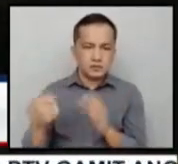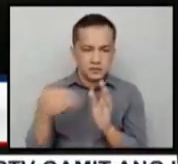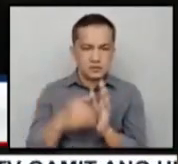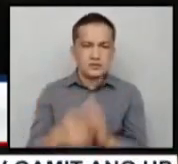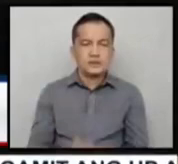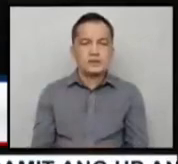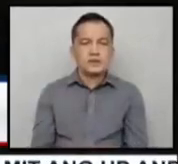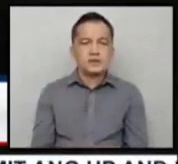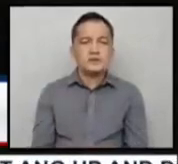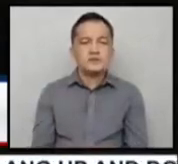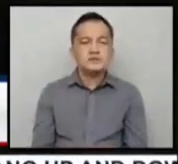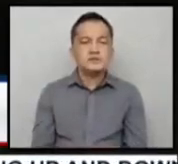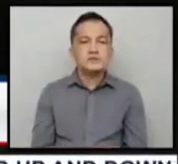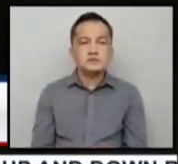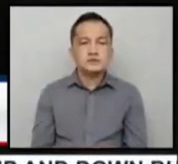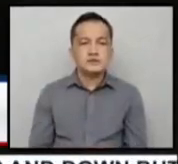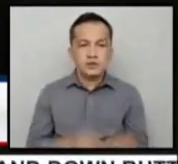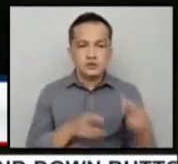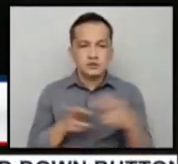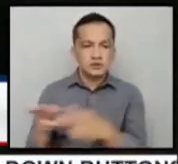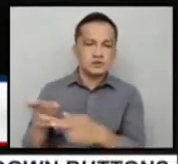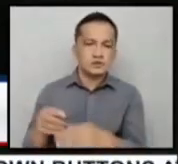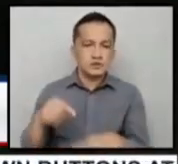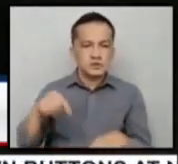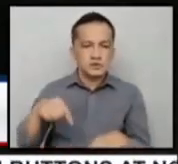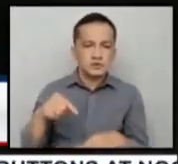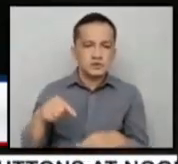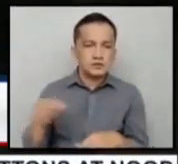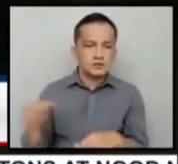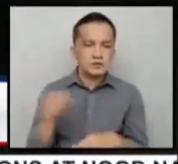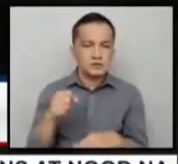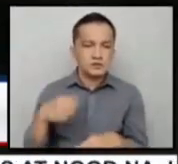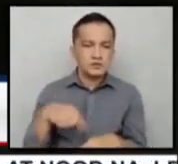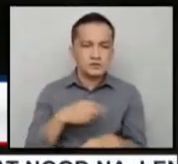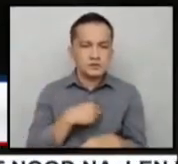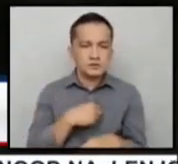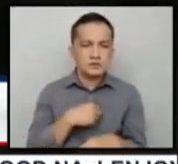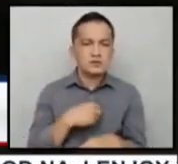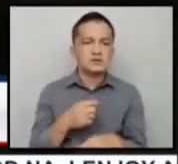sa ruta namin, dahil ito lang yung pinagkukuhaan na namin ng ano eh, na